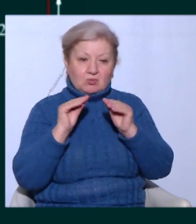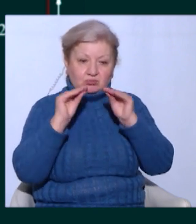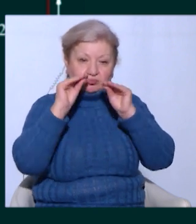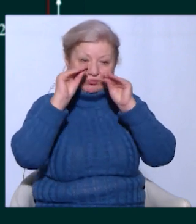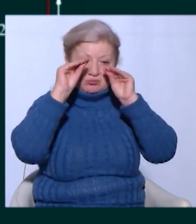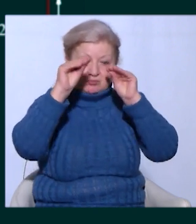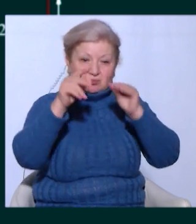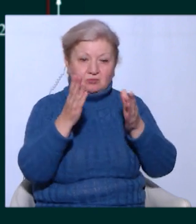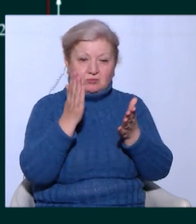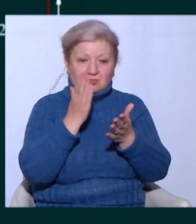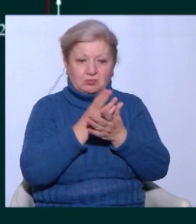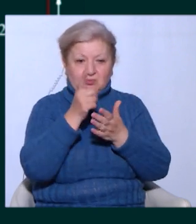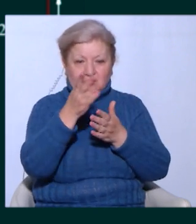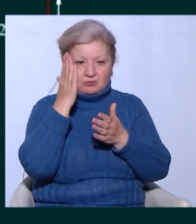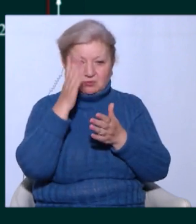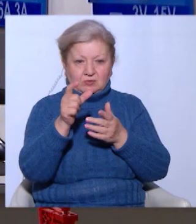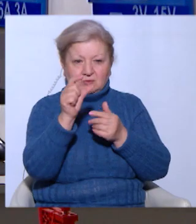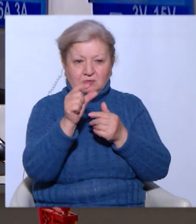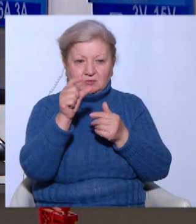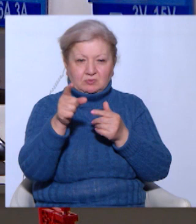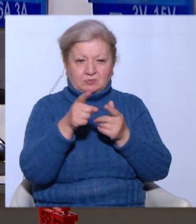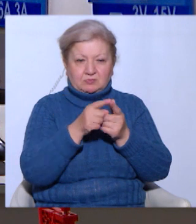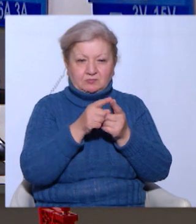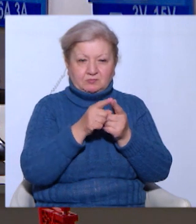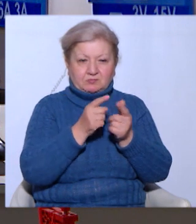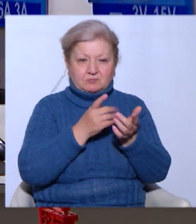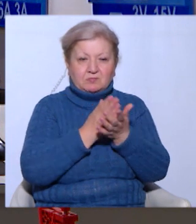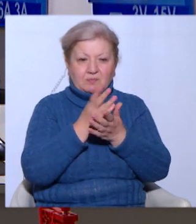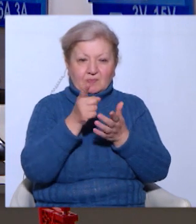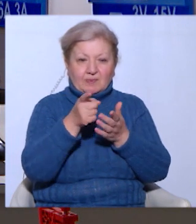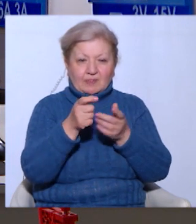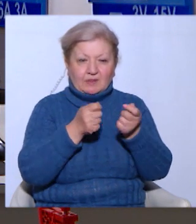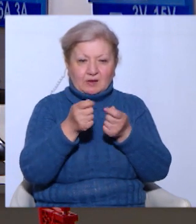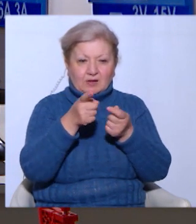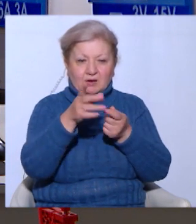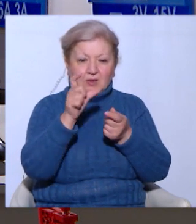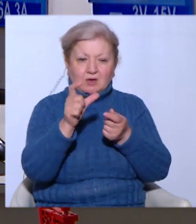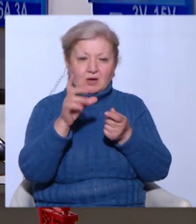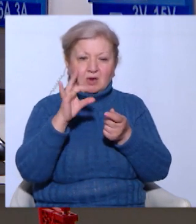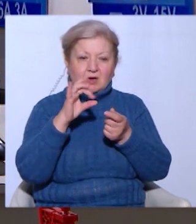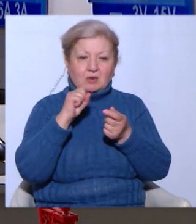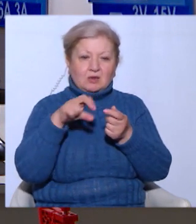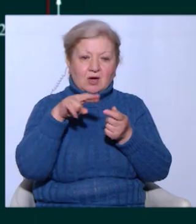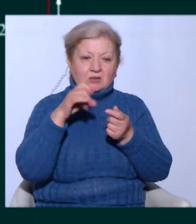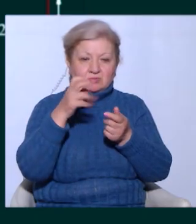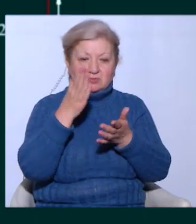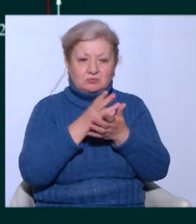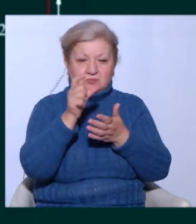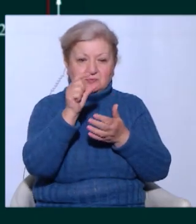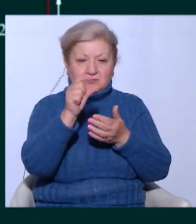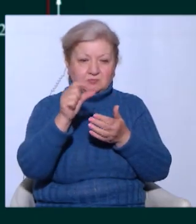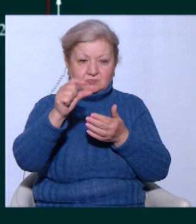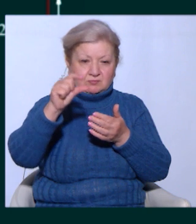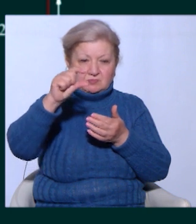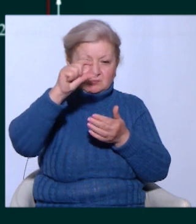ვექტორი აღმოჩნდება მართობული რადიუსის და რადიუსის მართობული ვექტორი ეს უკვე არის მხები. აი